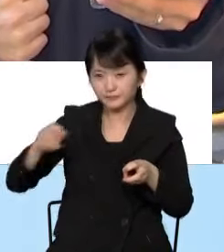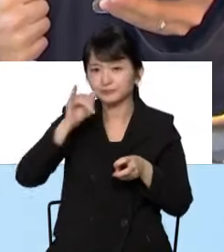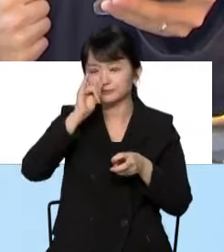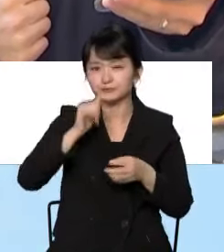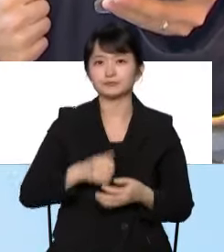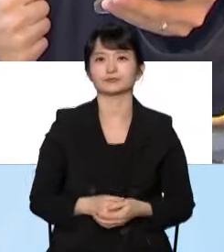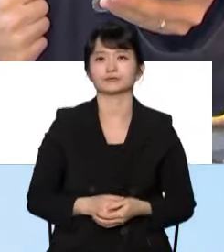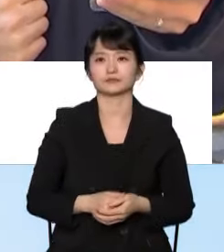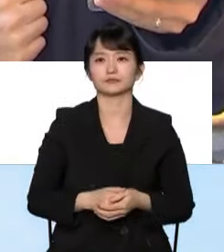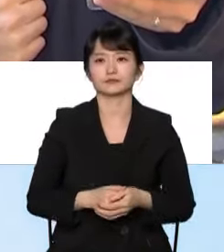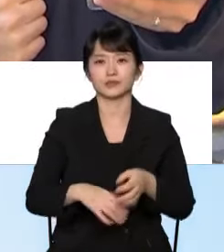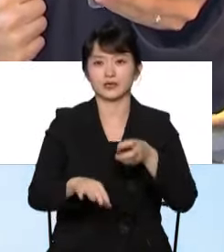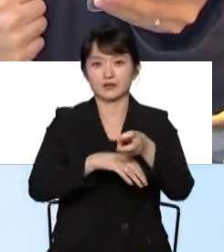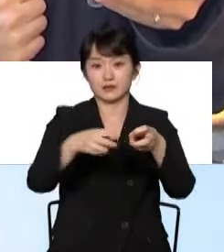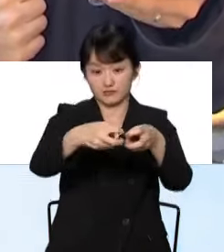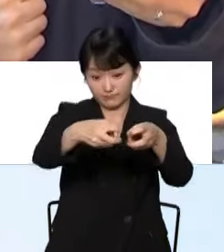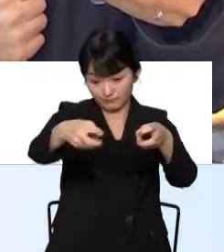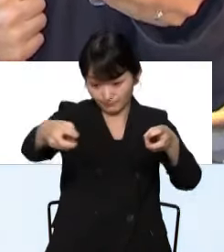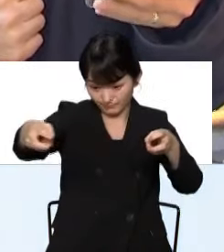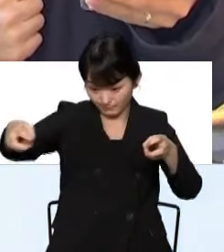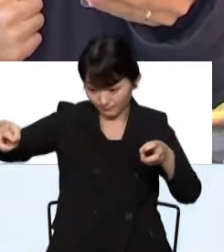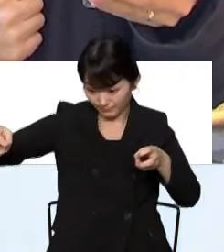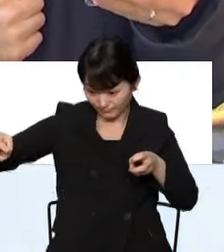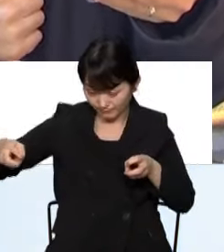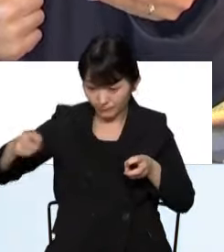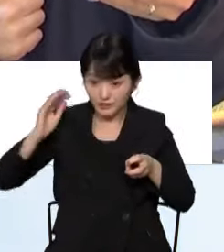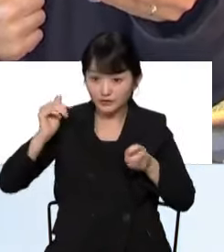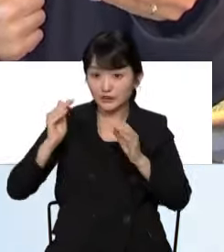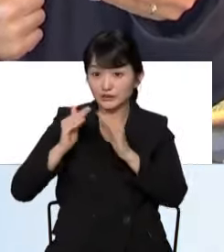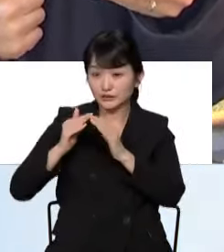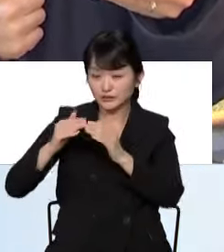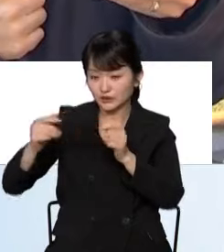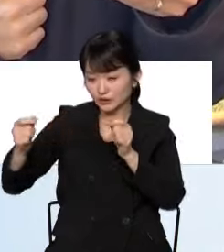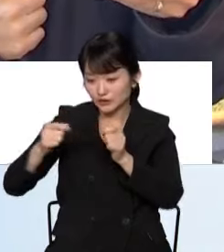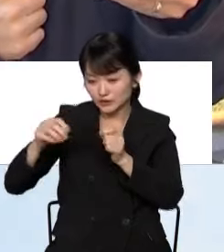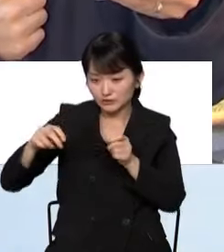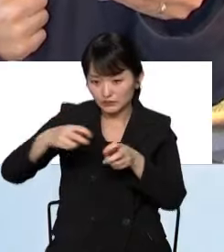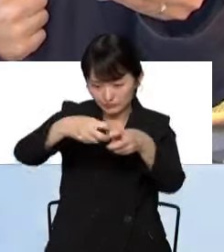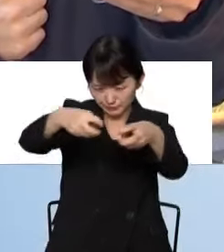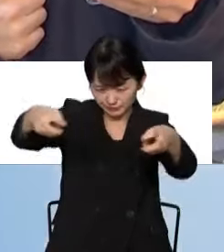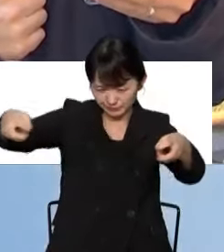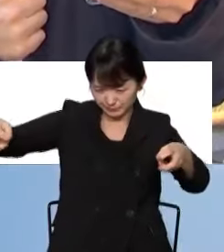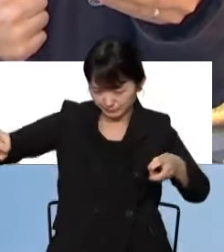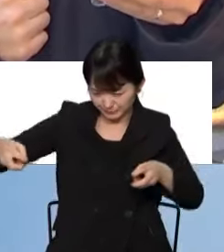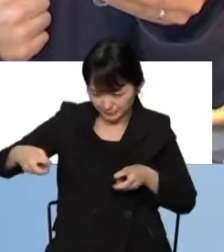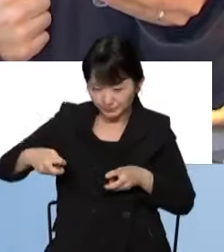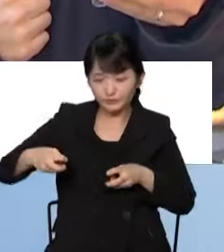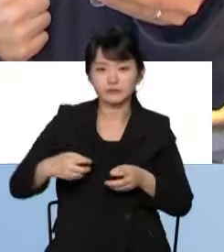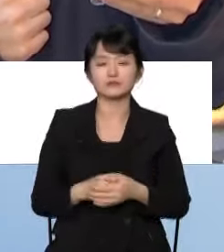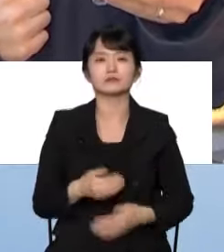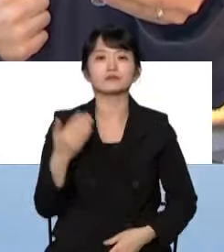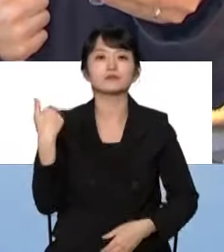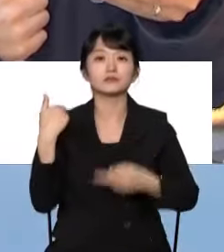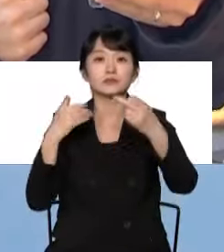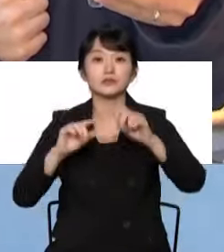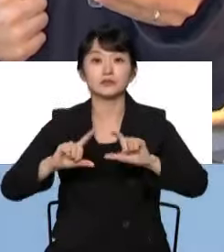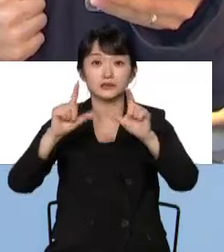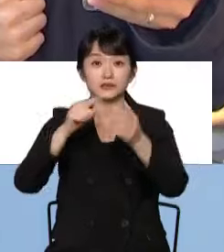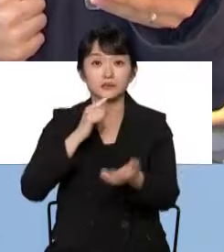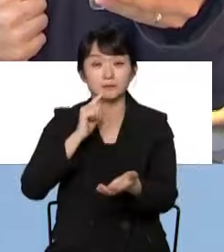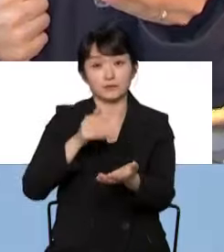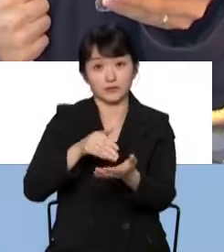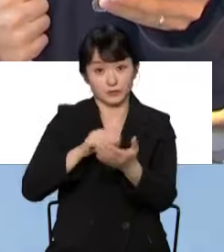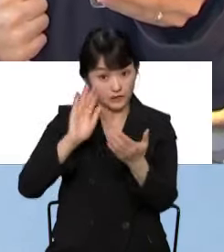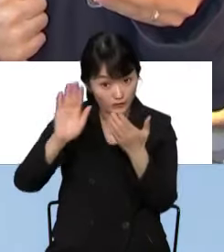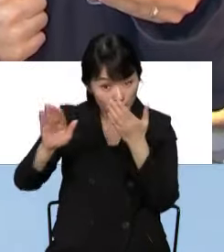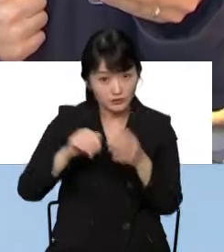이른바 차벽을 세워서 이 대통령 관저 인근을 에워싸려고 준비하는 걸로 보입니다. 지난 12일 대통령 담화 이후에